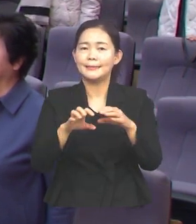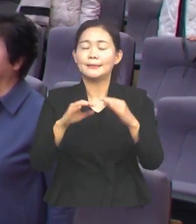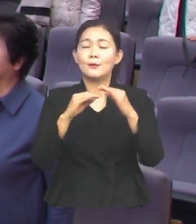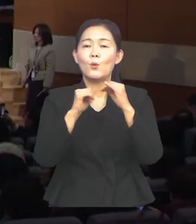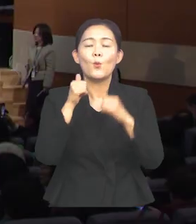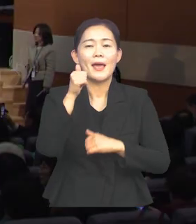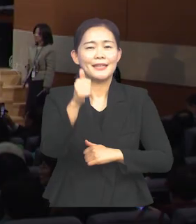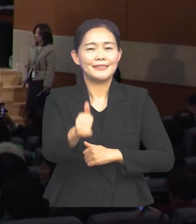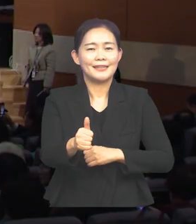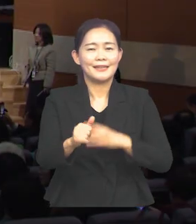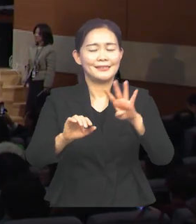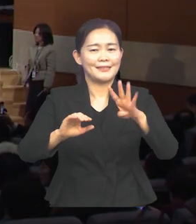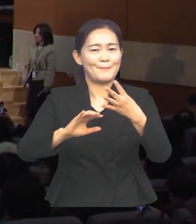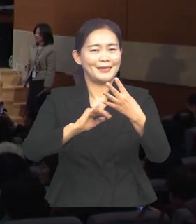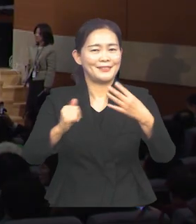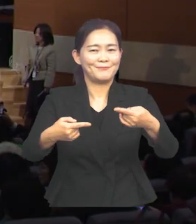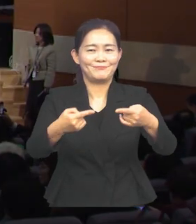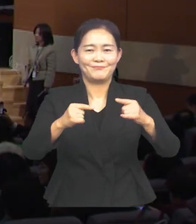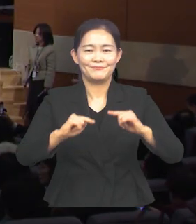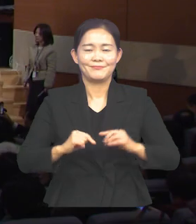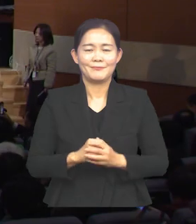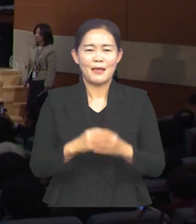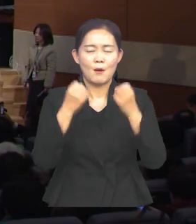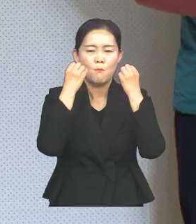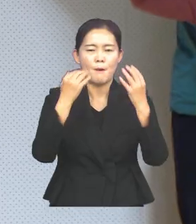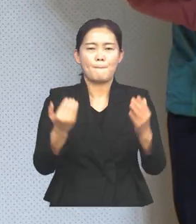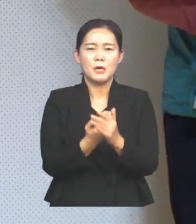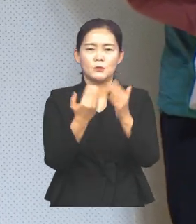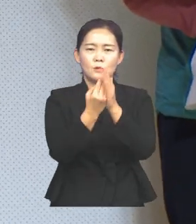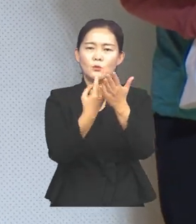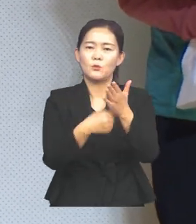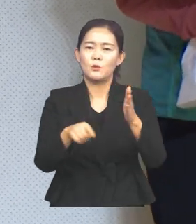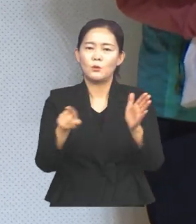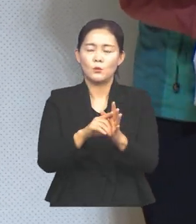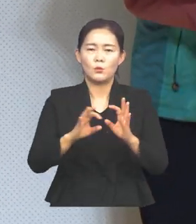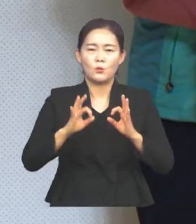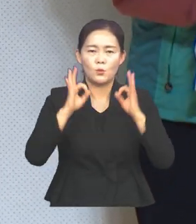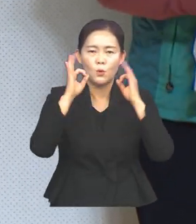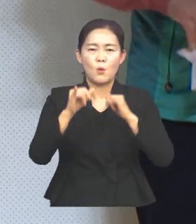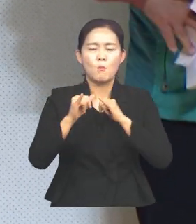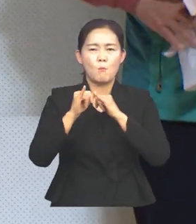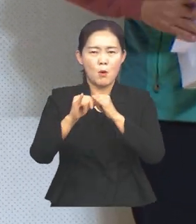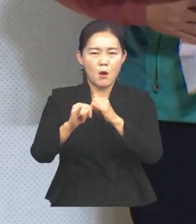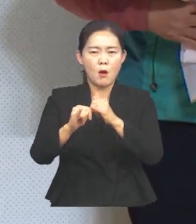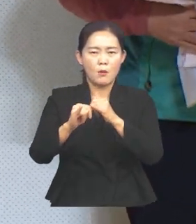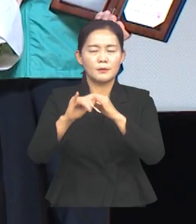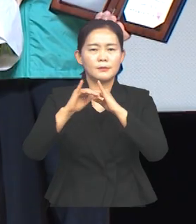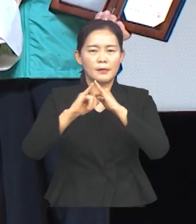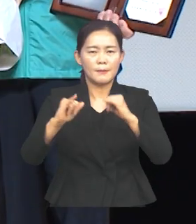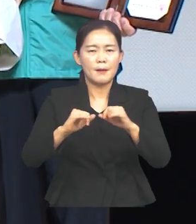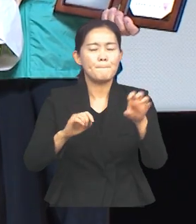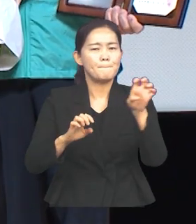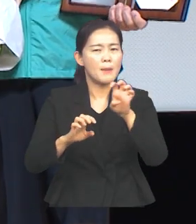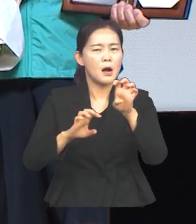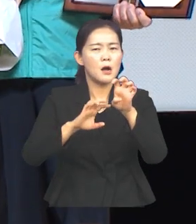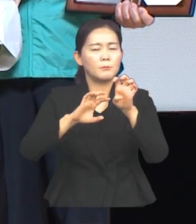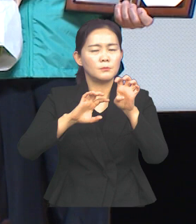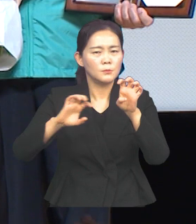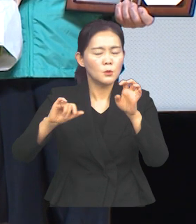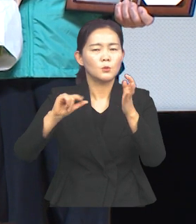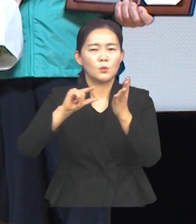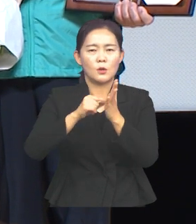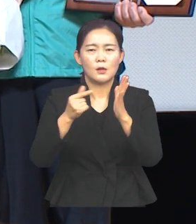참석했습니다. 이날 지역사회와 새마을의 발전을 위해 노력해온 모범 새마을 지도자 41명에게는 유공자